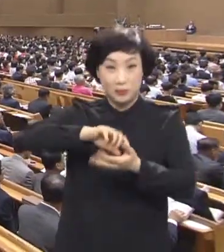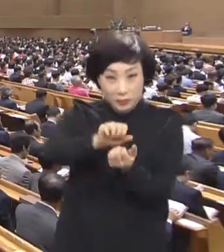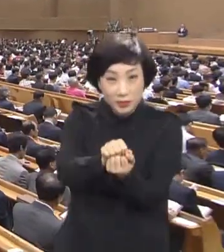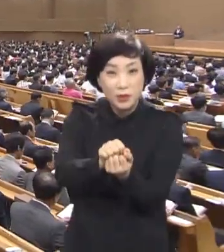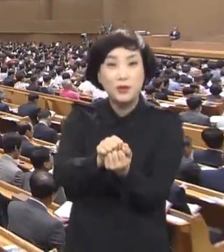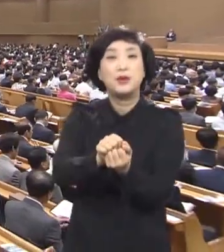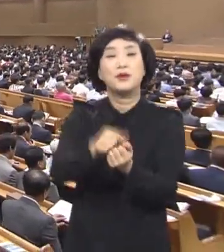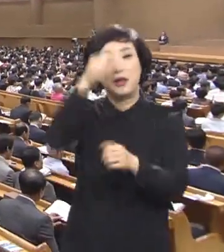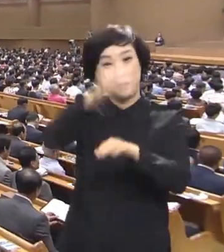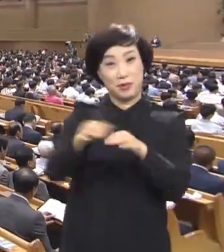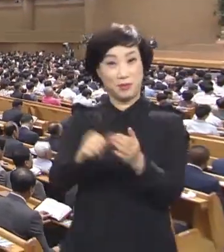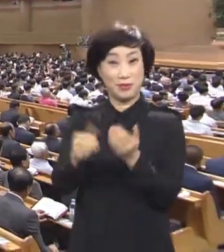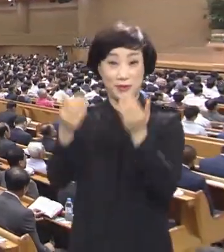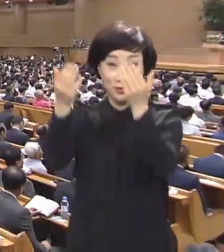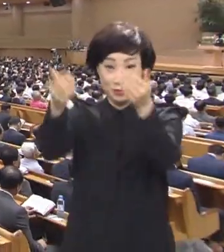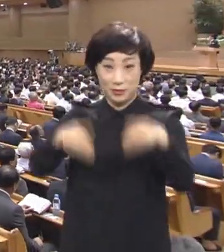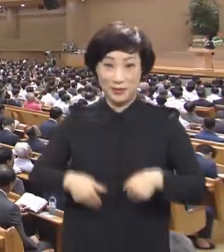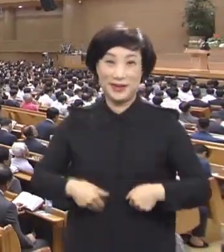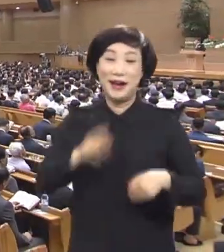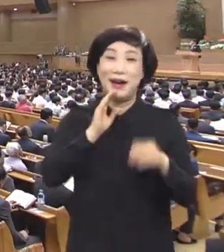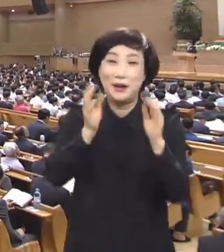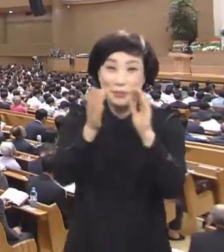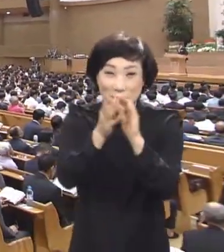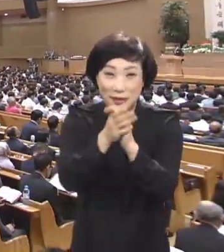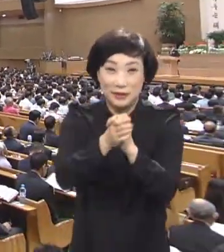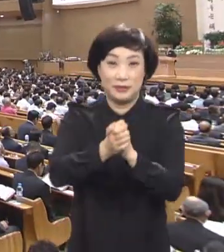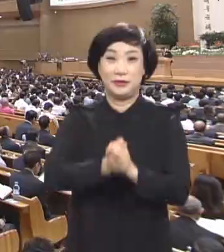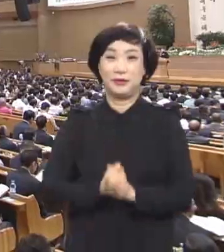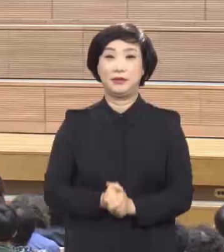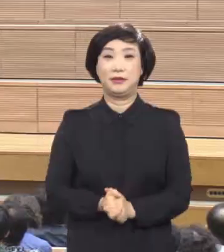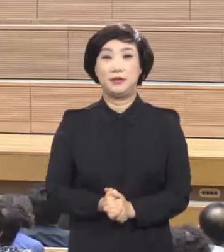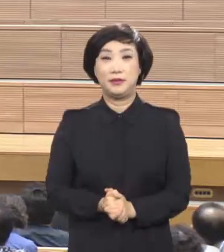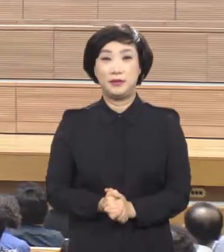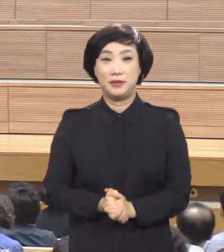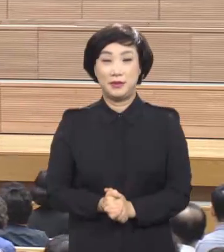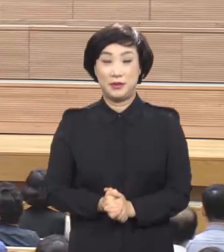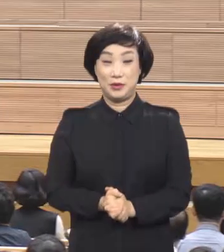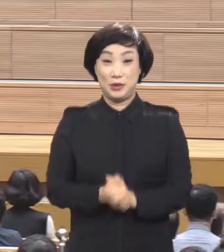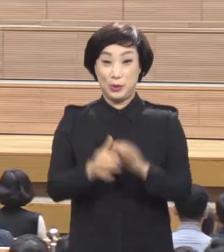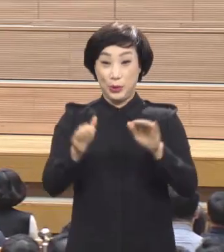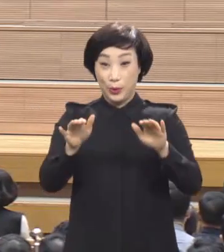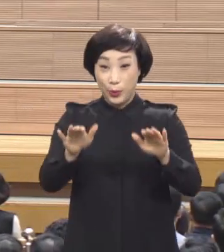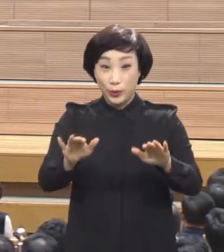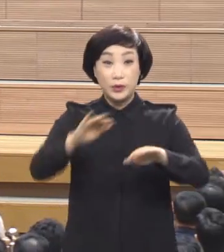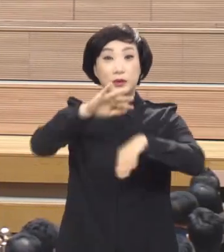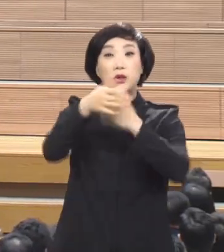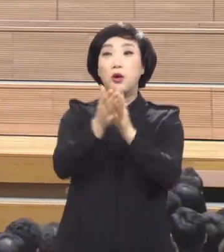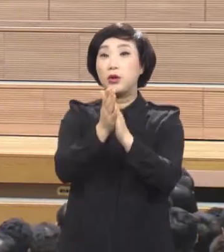드릴지니라 아멘 아멘 본문은